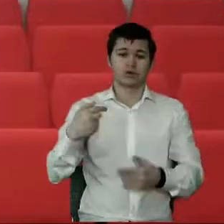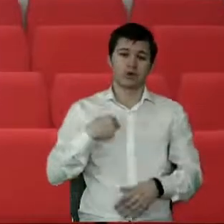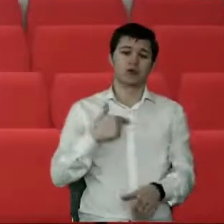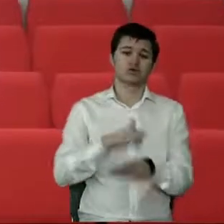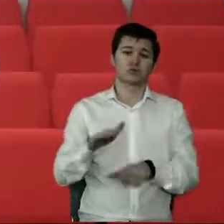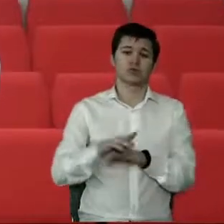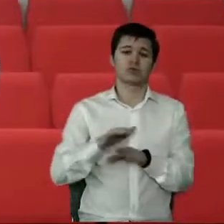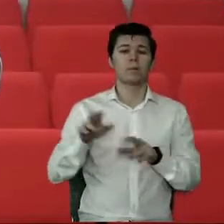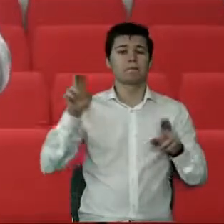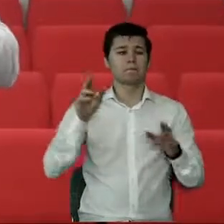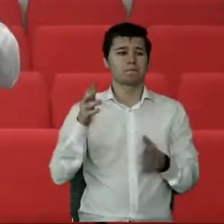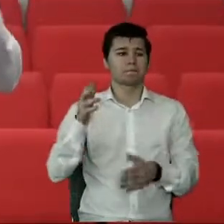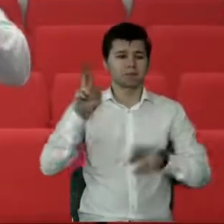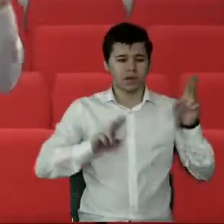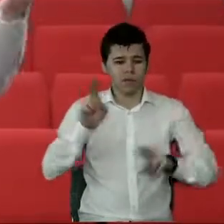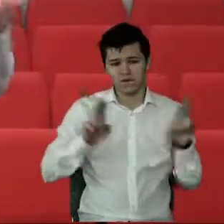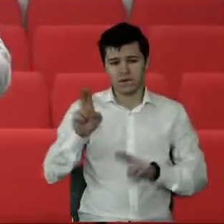боится штрафа, не потому, что